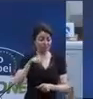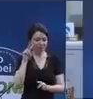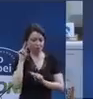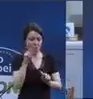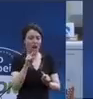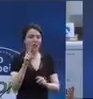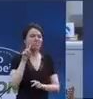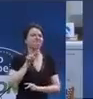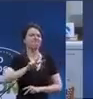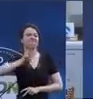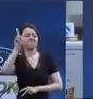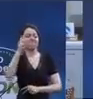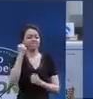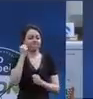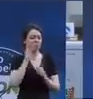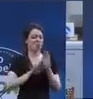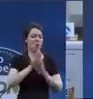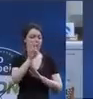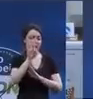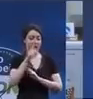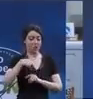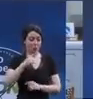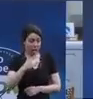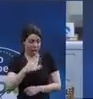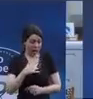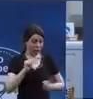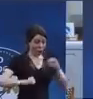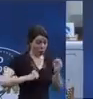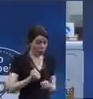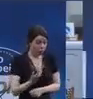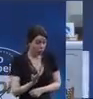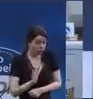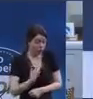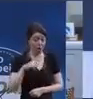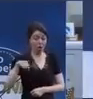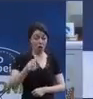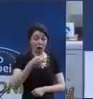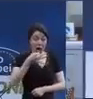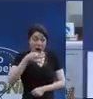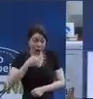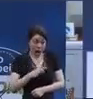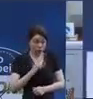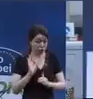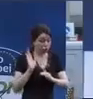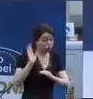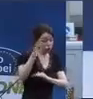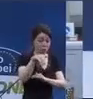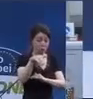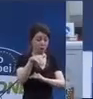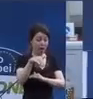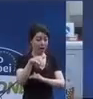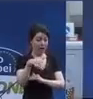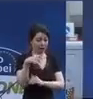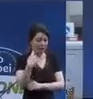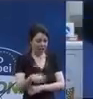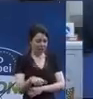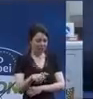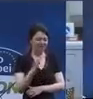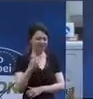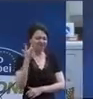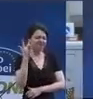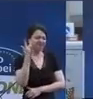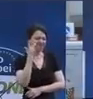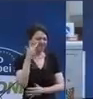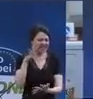alto se terremo l'etica dei comportamenti se saremo in grado di superare questa faziosità che